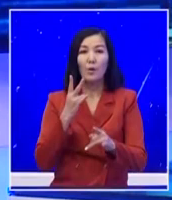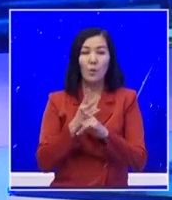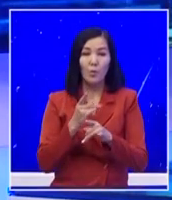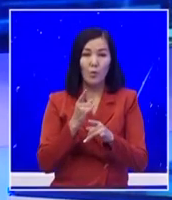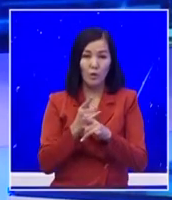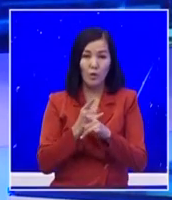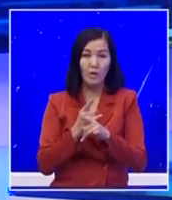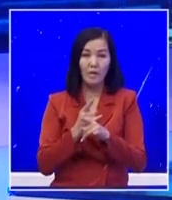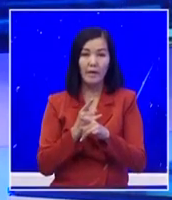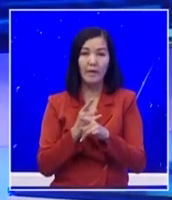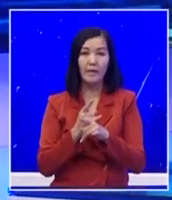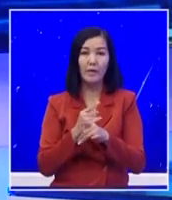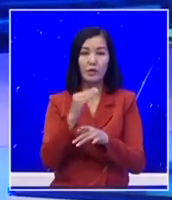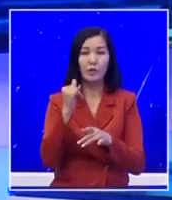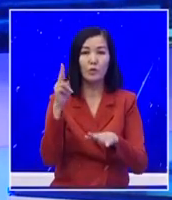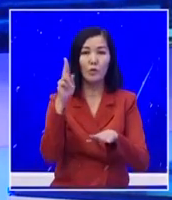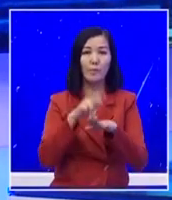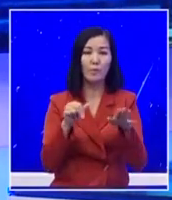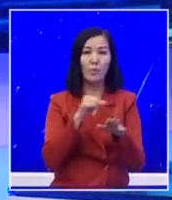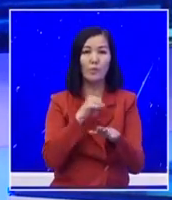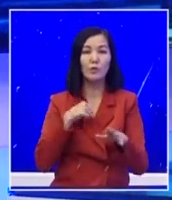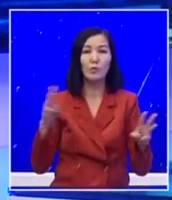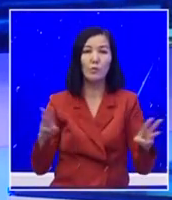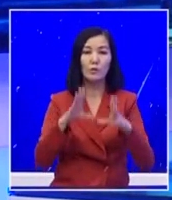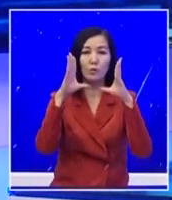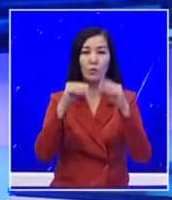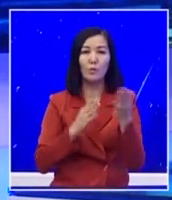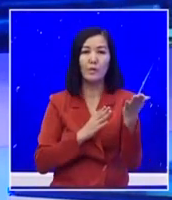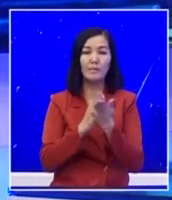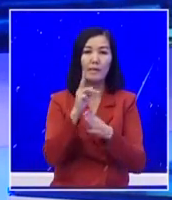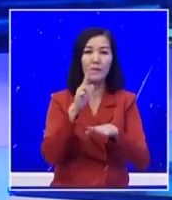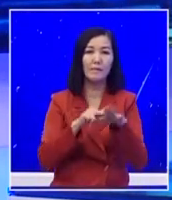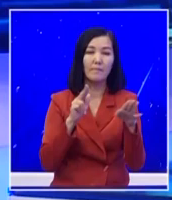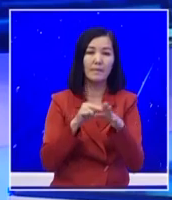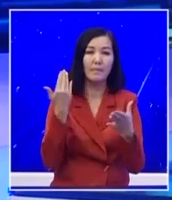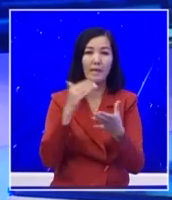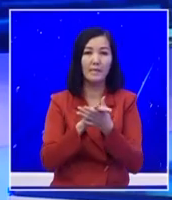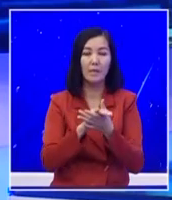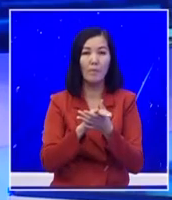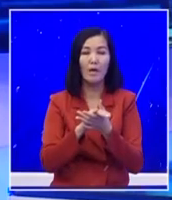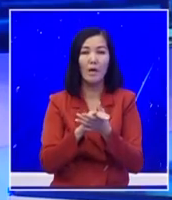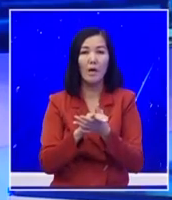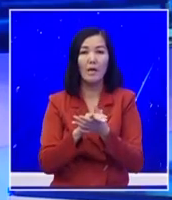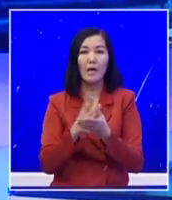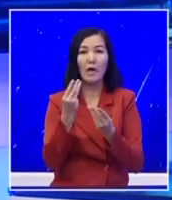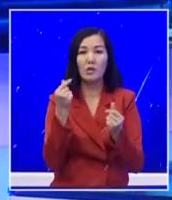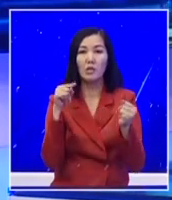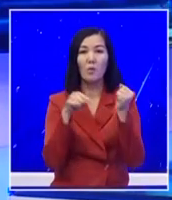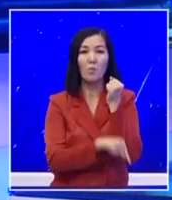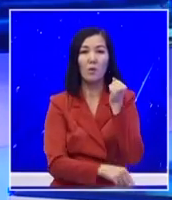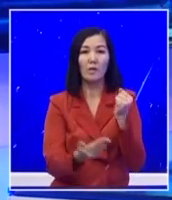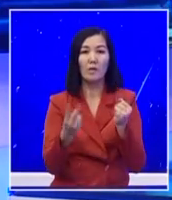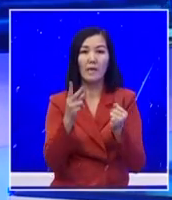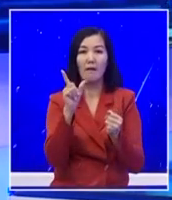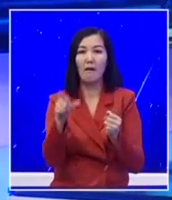Өтіріктің құйрығы бір тұтамы. Жетісулық полицейлер өздерін өрт сөндіру қызметінің инспекторларымыз деп таныстырып, оңай олжа тауып жүрген